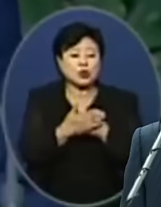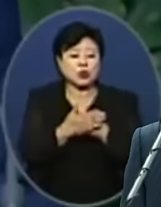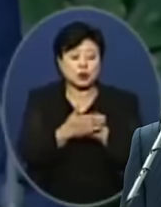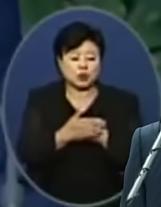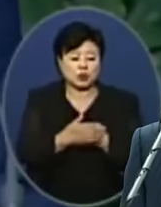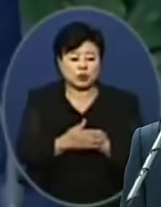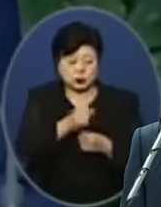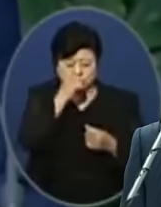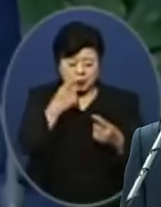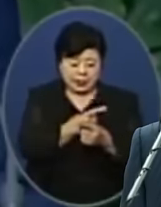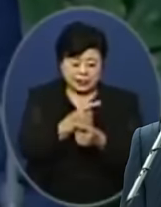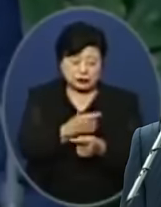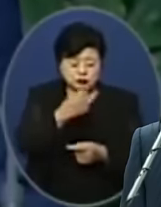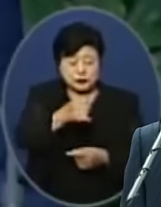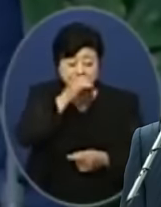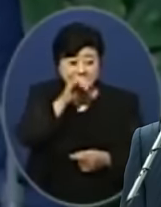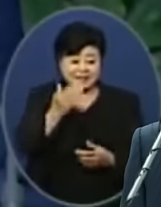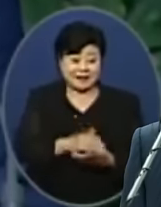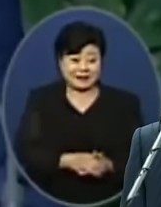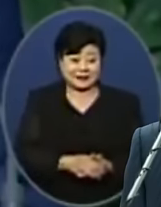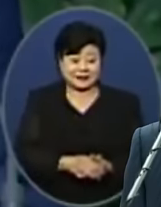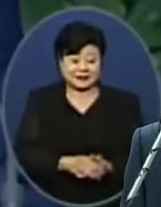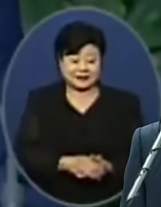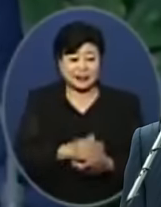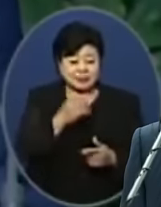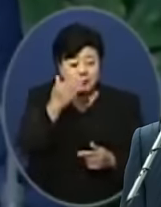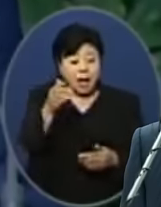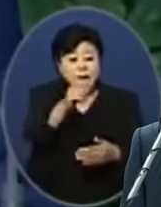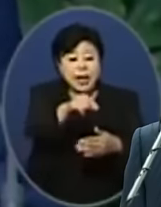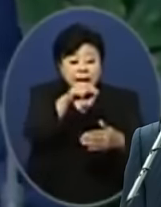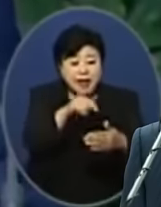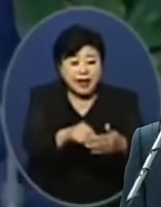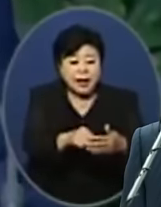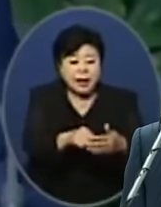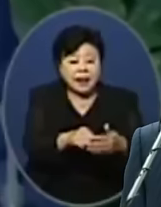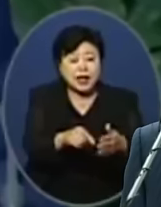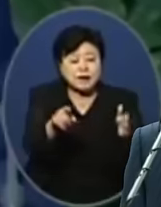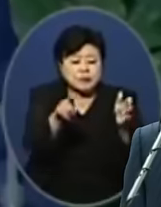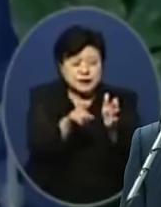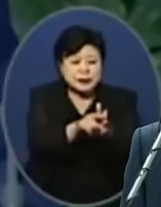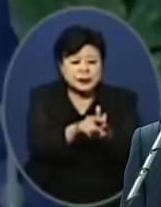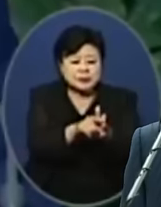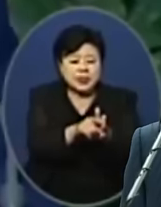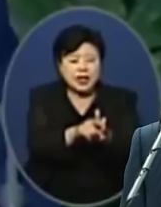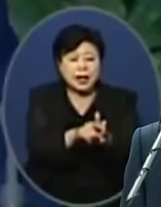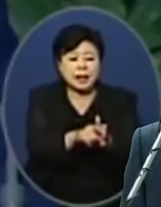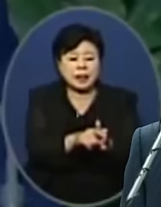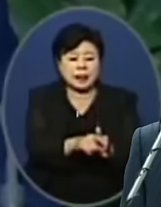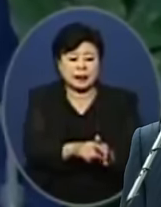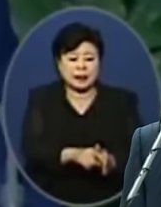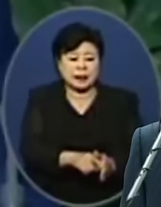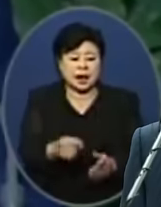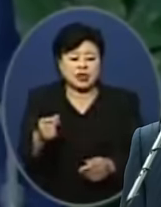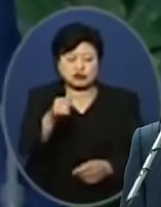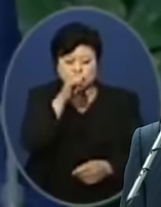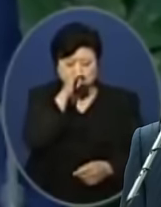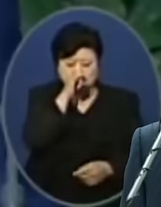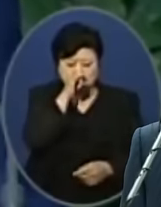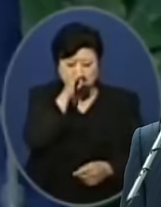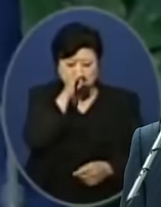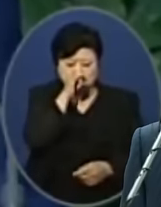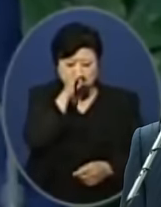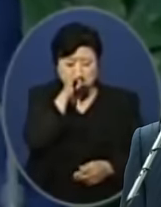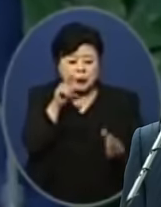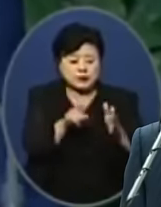나아지는 꿈을 가지고 있어야 되는 것입니다. 그리고 여러분 마음에 믿음의 빗장을 꽉 가지고 있어야 되는 것입니다.